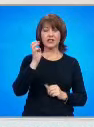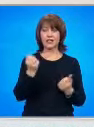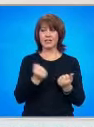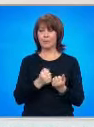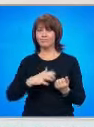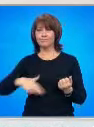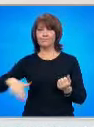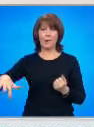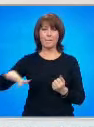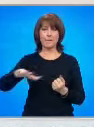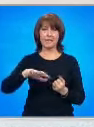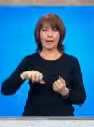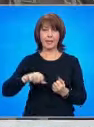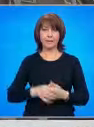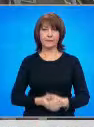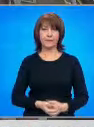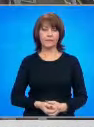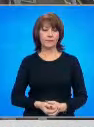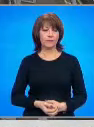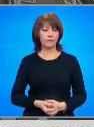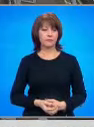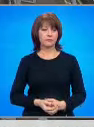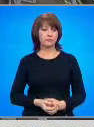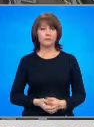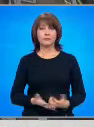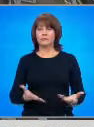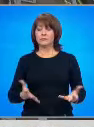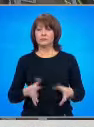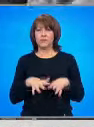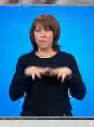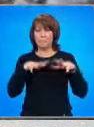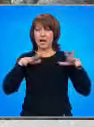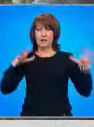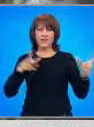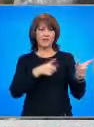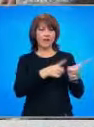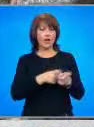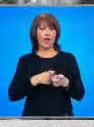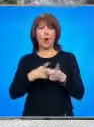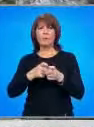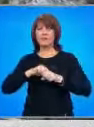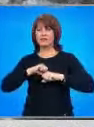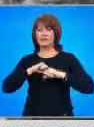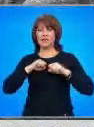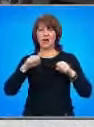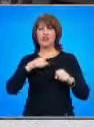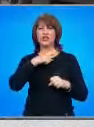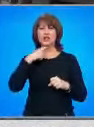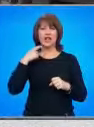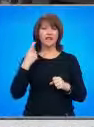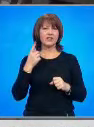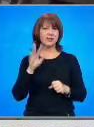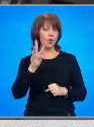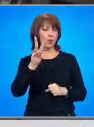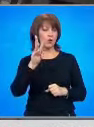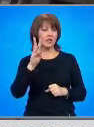Генералният щаб на въоръжените сили на Украина. На масивен обстрел беше подложен южния град Николаев. Жертвите са най-малко